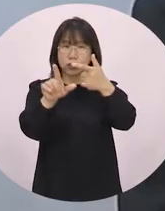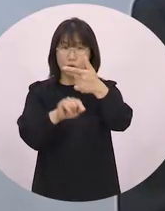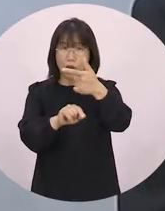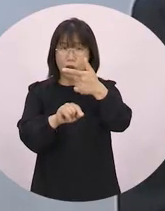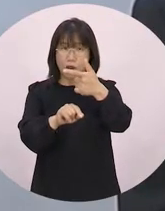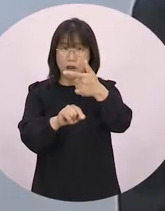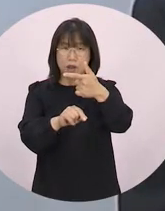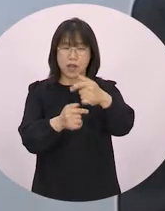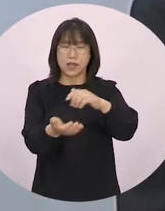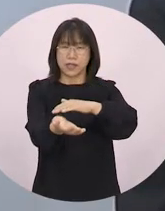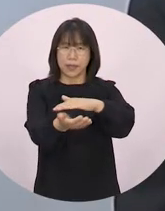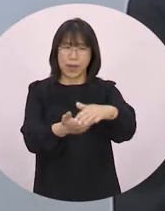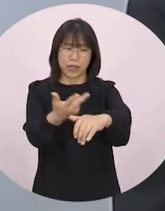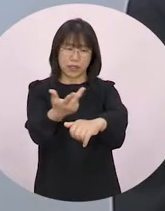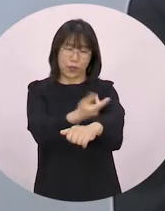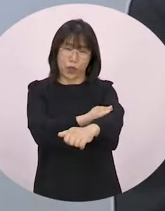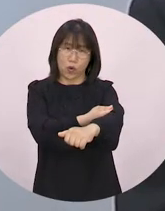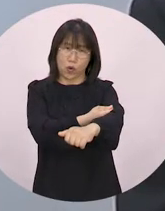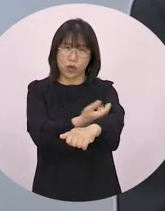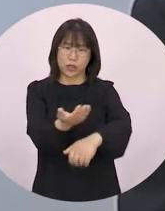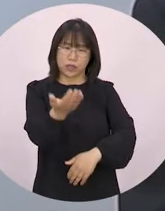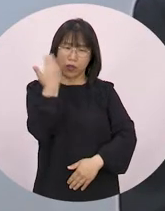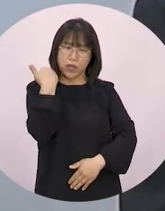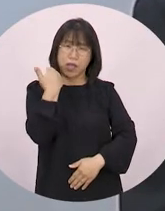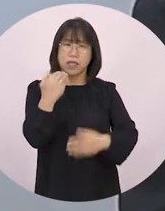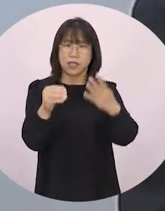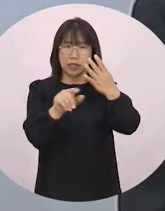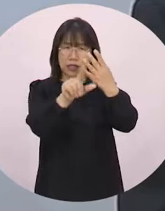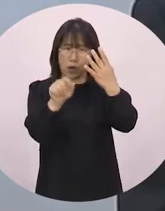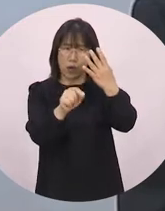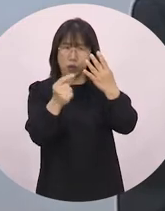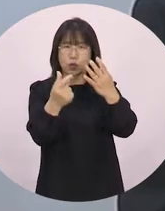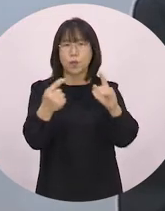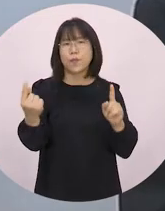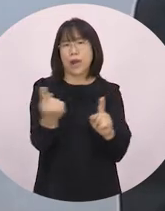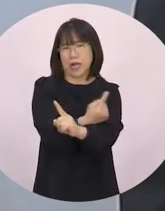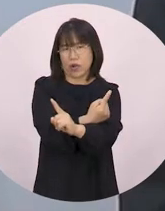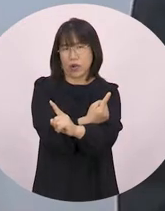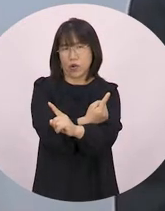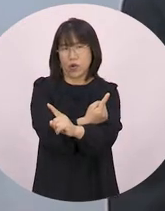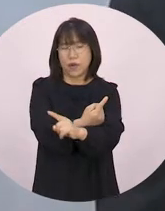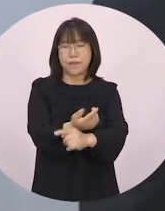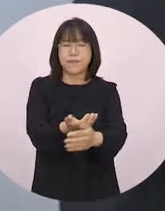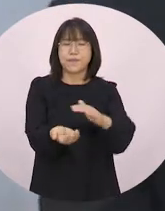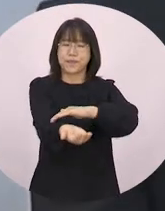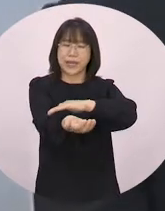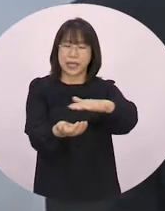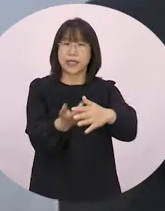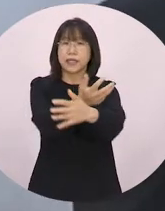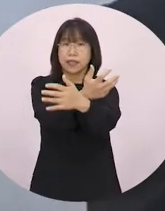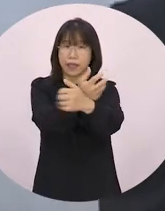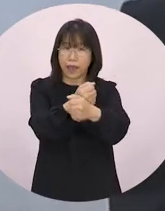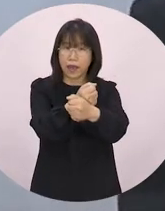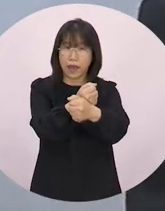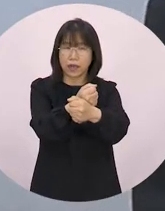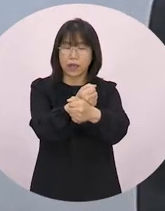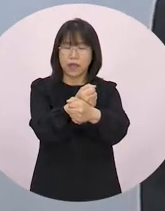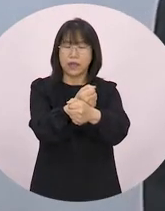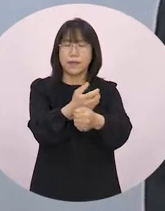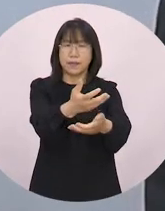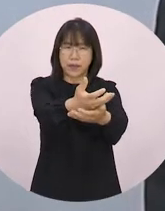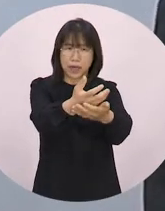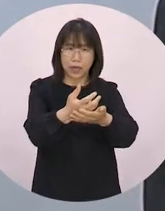올해 2월달에 예방접종은 이제 기존의 4월까지 진행됐던 방식과 다른 부분이 어 사전 예약을 통해서